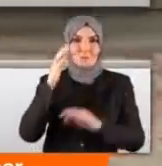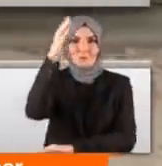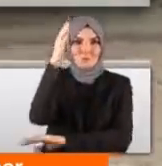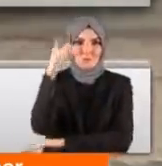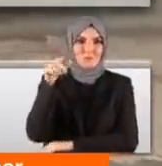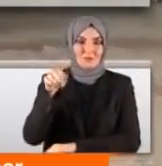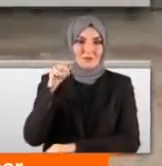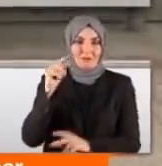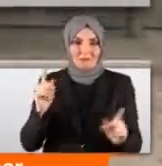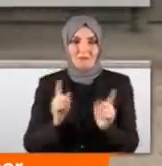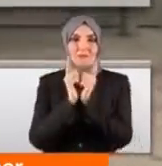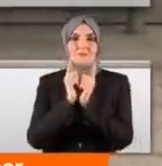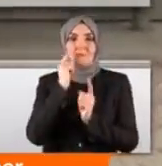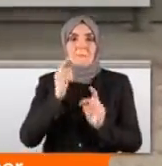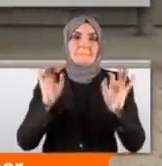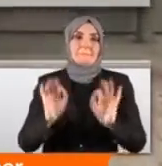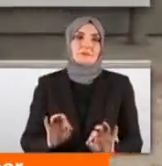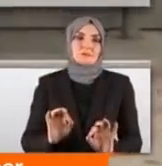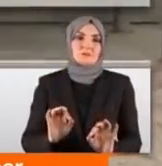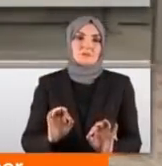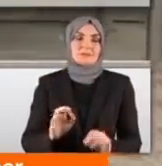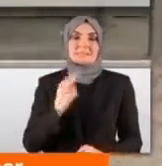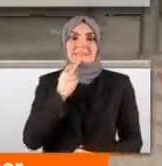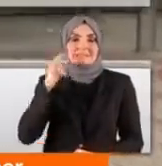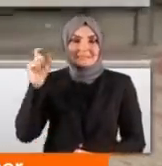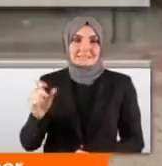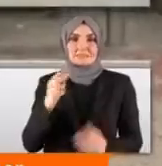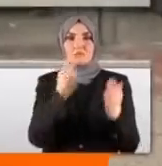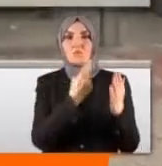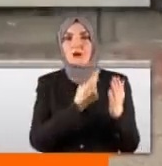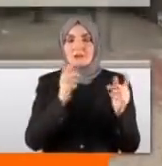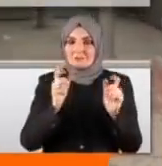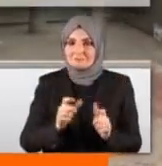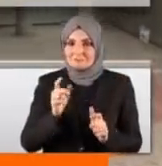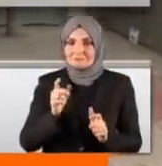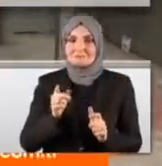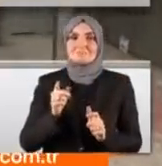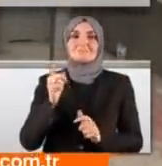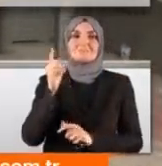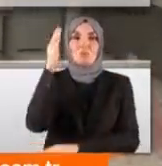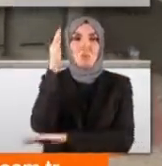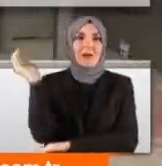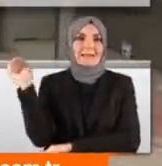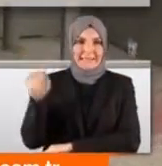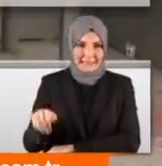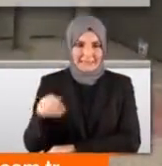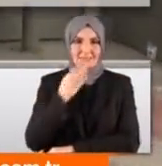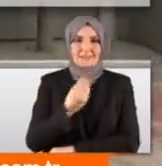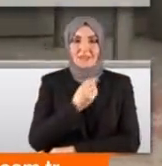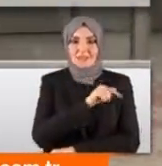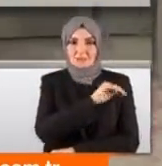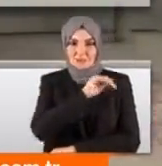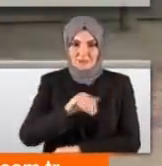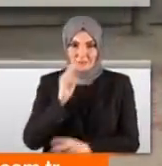durağına geldiğinde o geçti otobüs aldı aralarında bir konuşma geçmedi Ama o günden